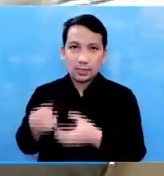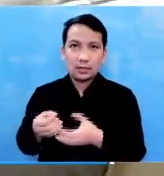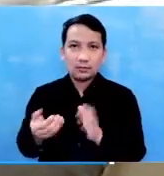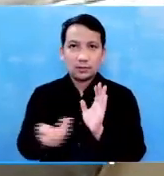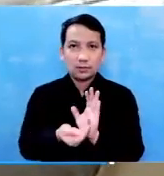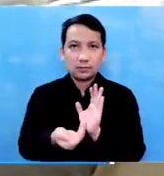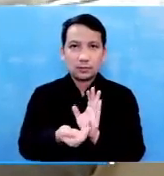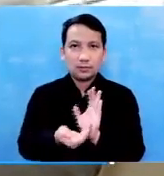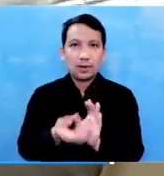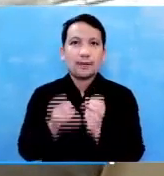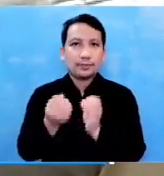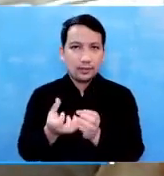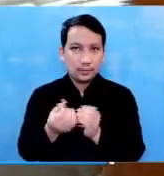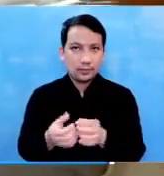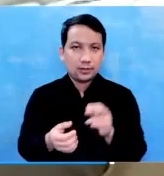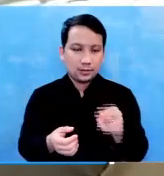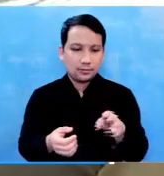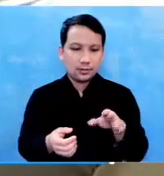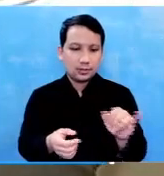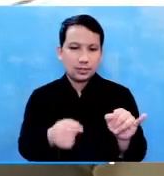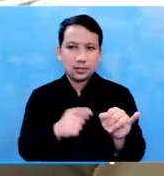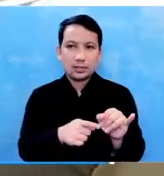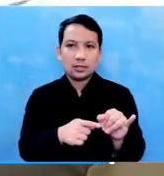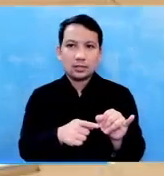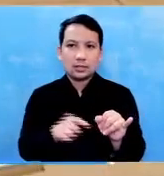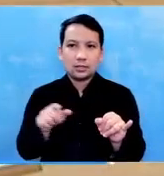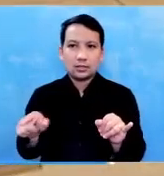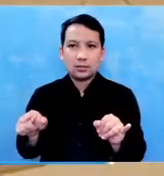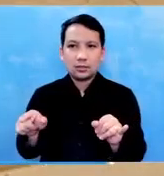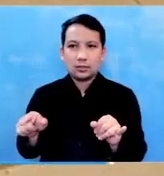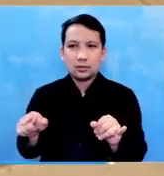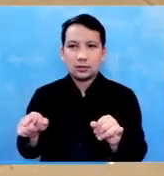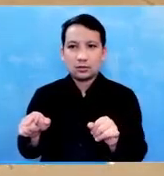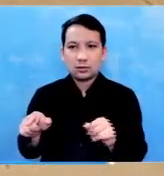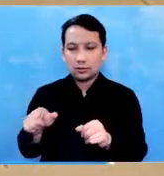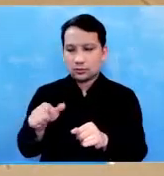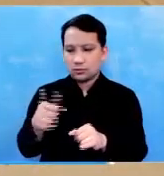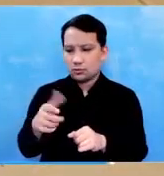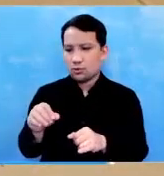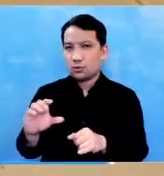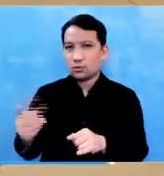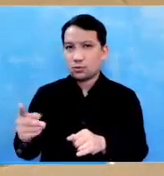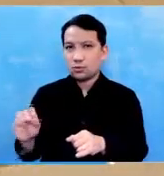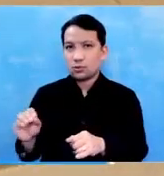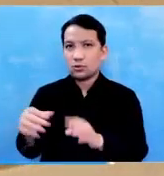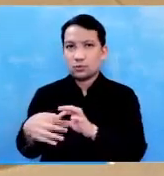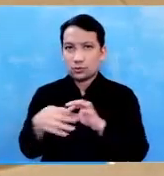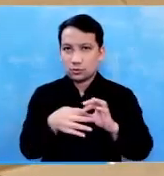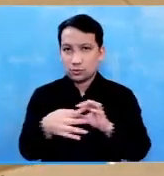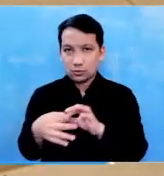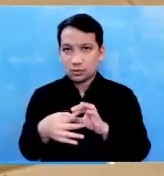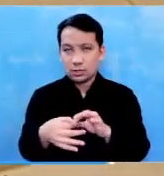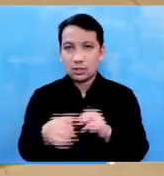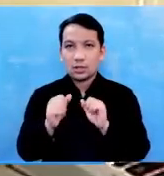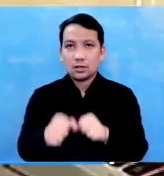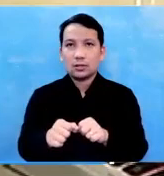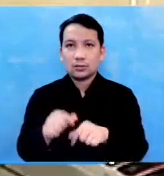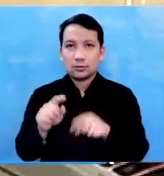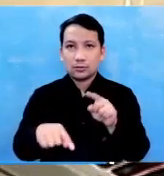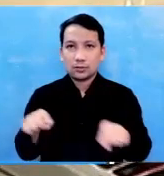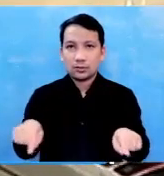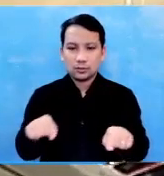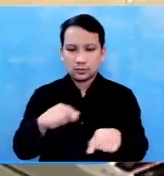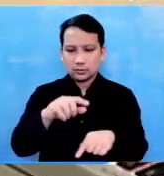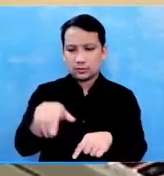kasi FBI, maraming holding din sa mga grupo. They have connections with certain James